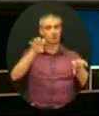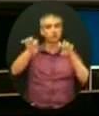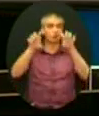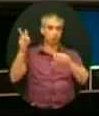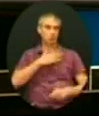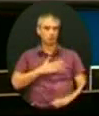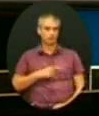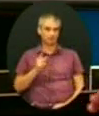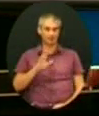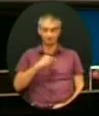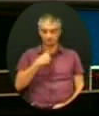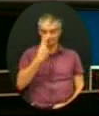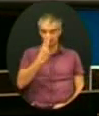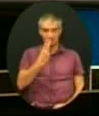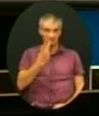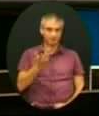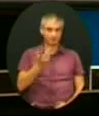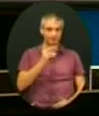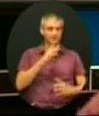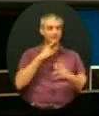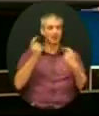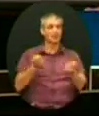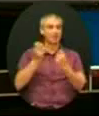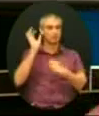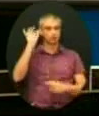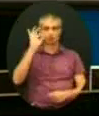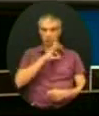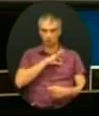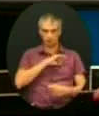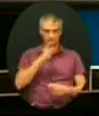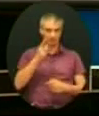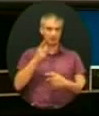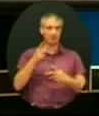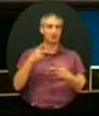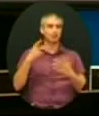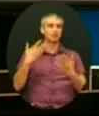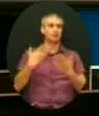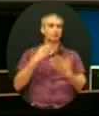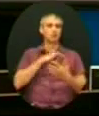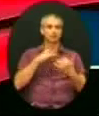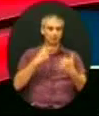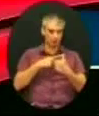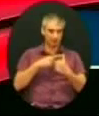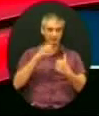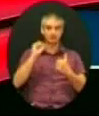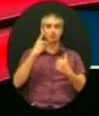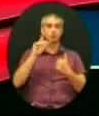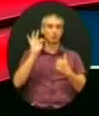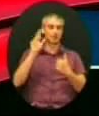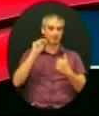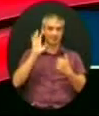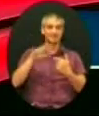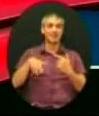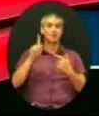כאלו. ואם מסתכלים על כל כלי התעמולה שלו, בין אם זה Russia Today, ספוטניק, והייתי מוסיף לזה אפילו